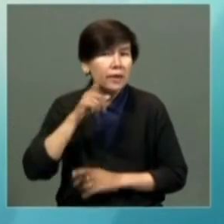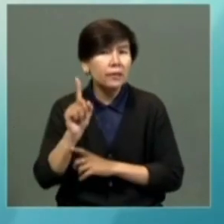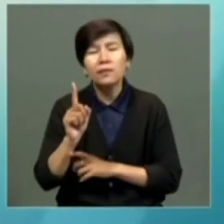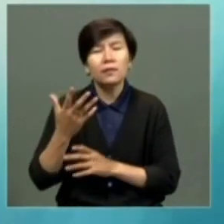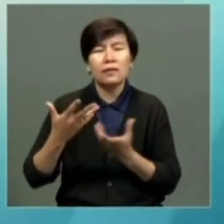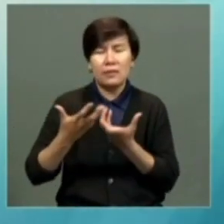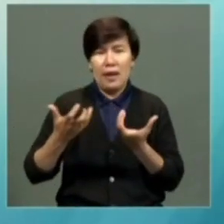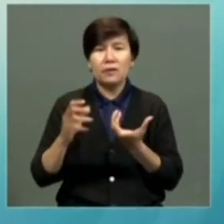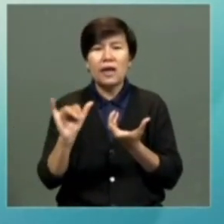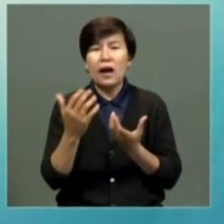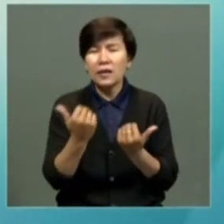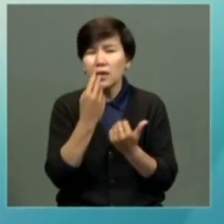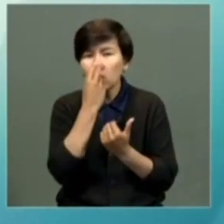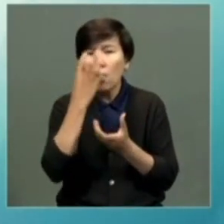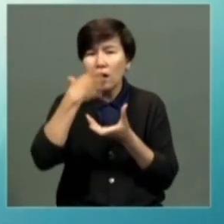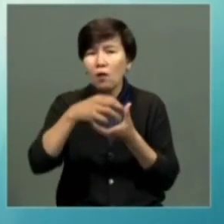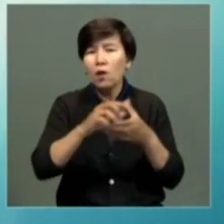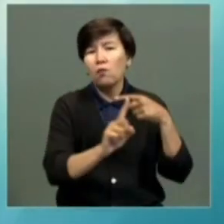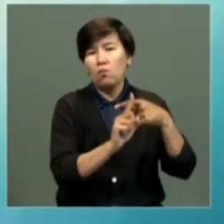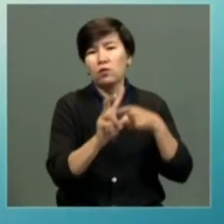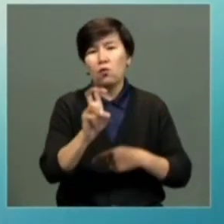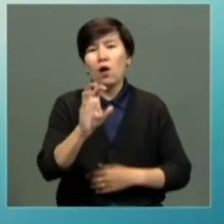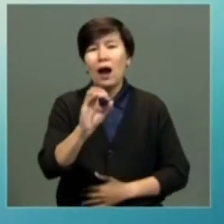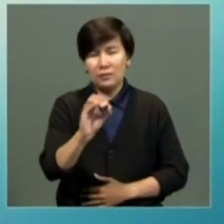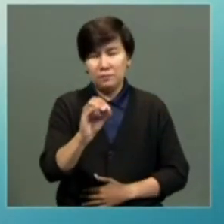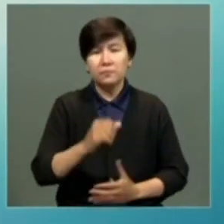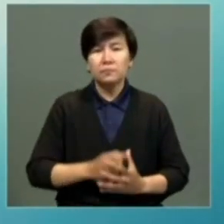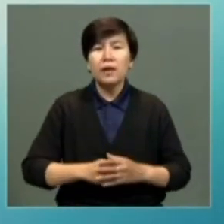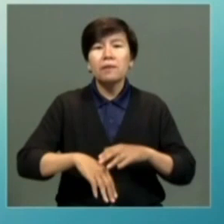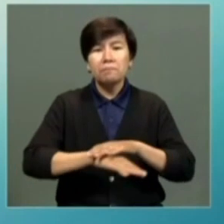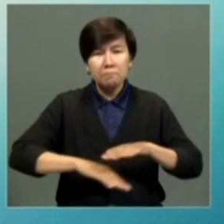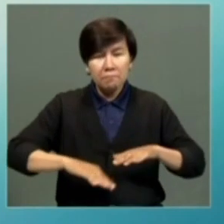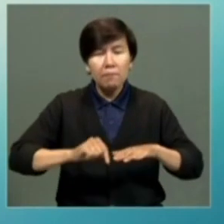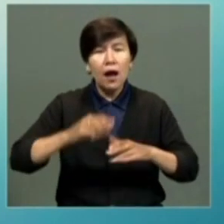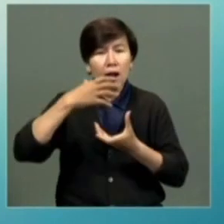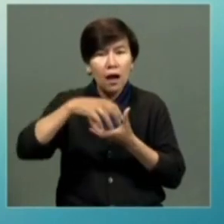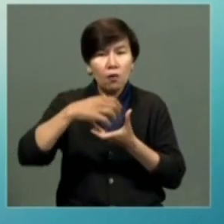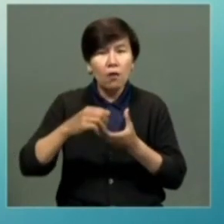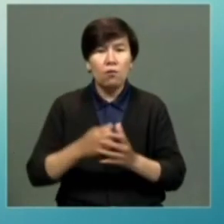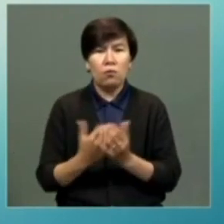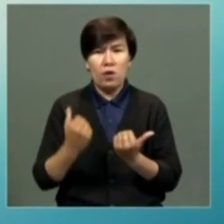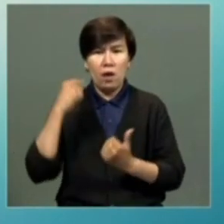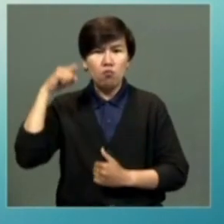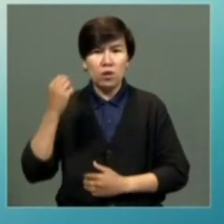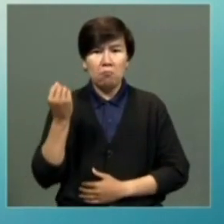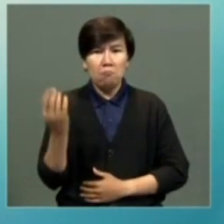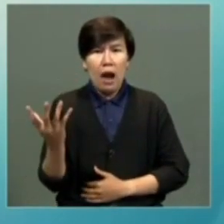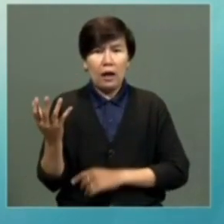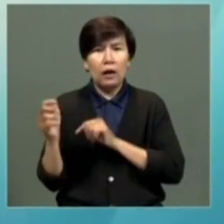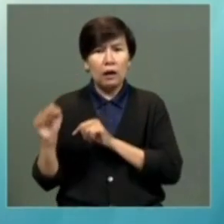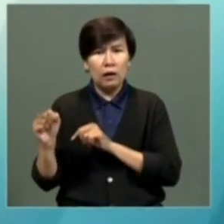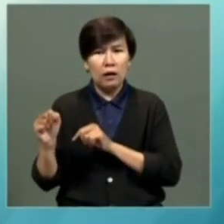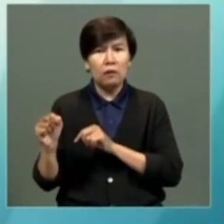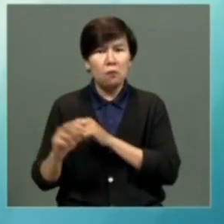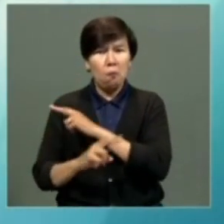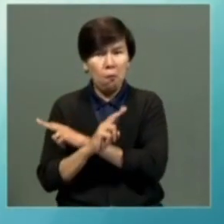ยนะครับอันนี้ก็นำเรียนเป็นข้อมูลเราจะเห็นจำนวนของผู้หญิงมากกว่าผู้ชายสักประมาณเท่าก